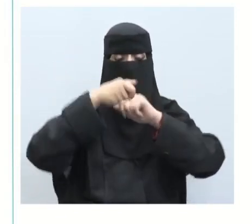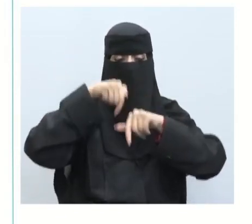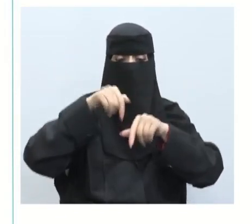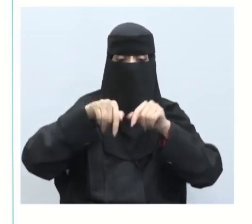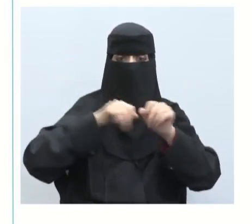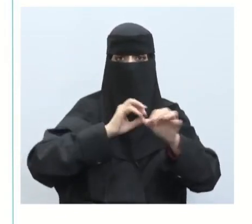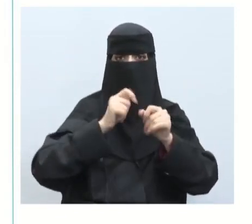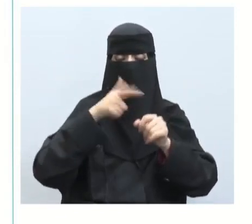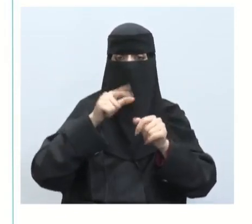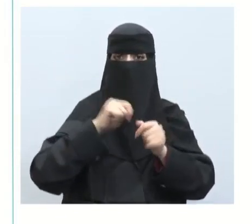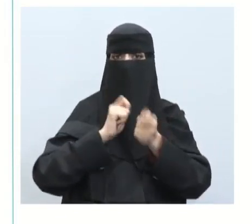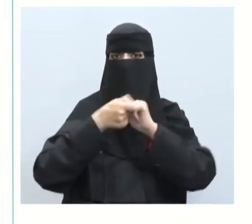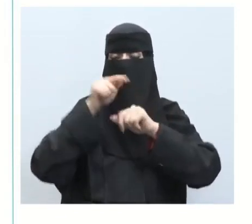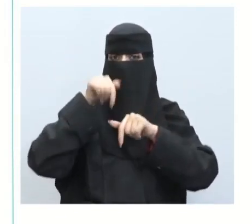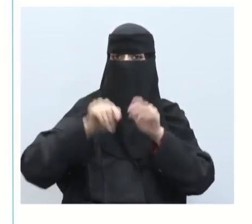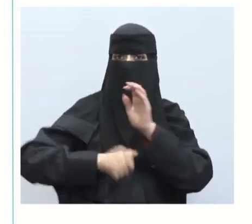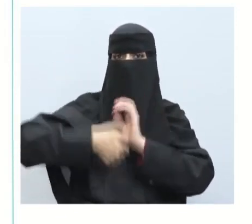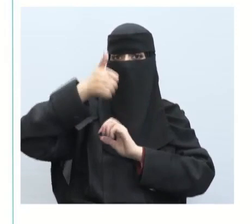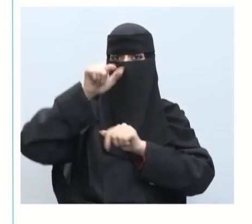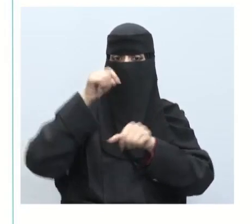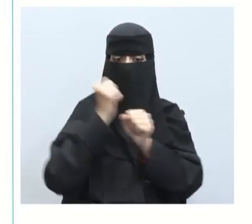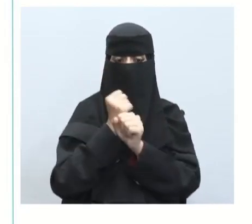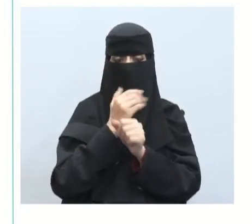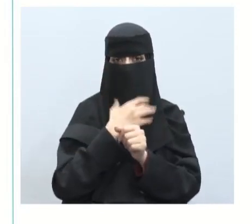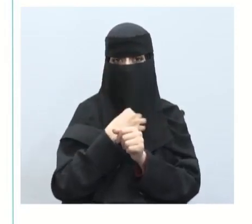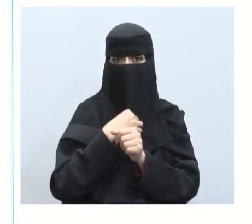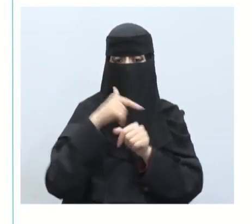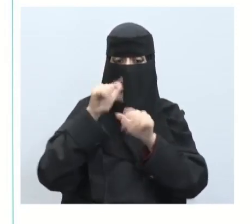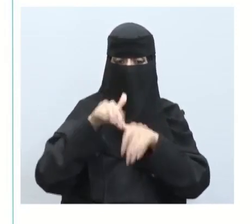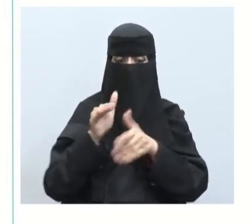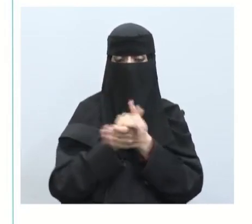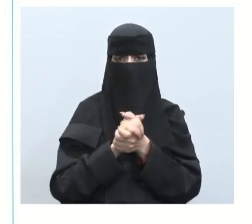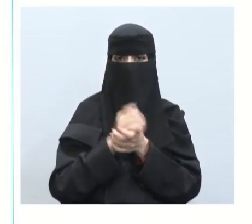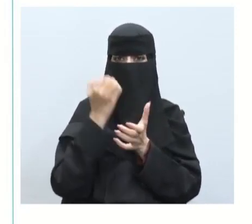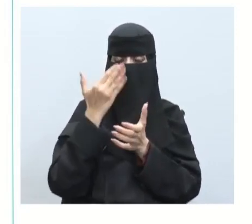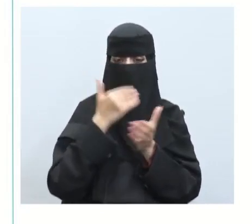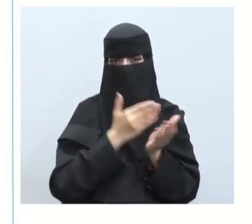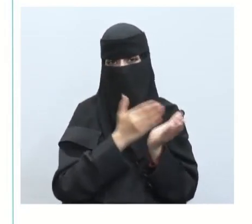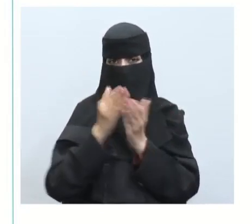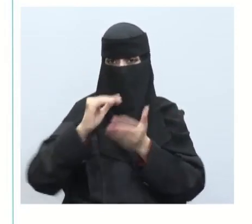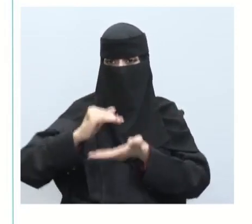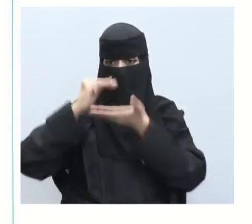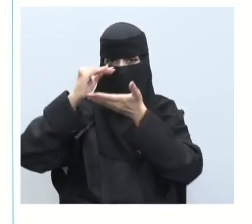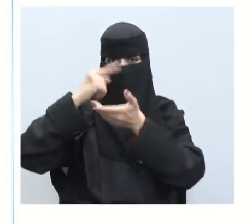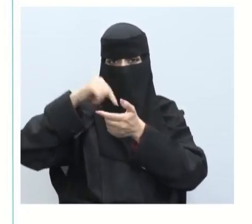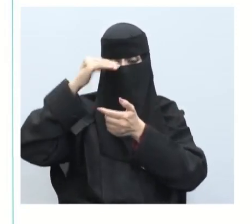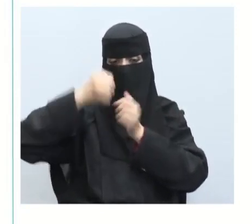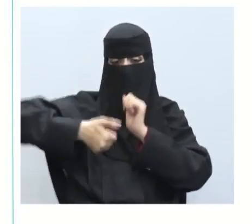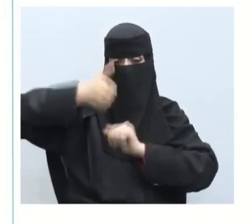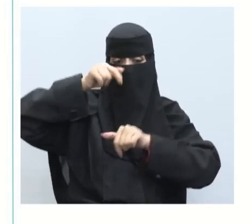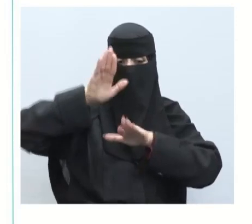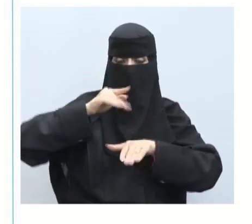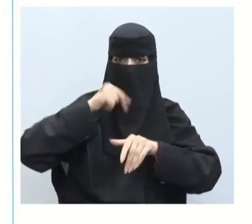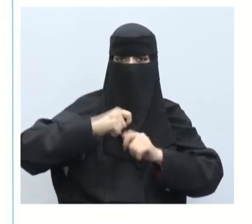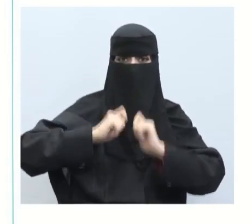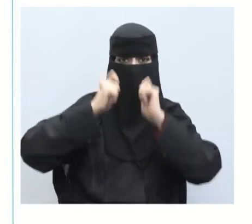وبالتالي يكون لديهم خطط بديله في انجاز العمل ايضا يقدرون الناجحون او الناجحين